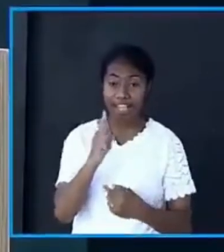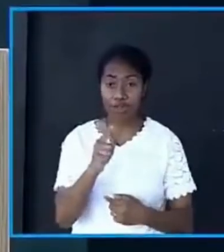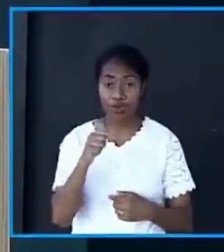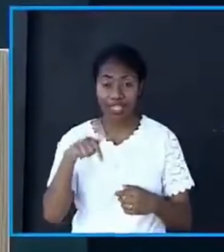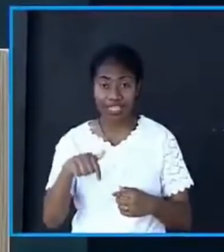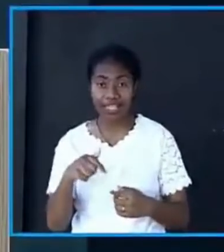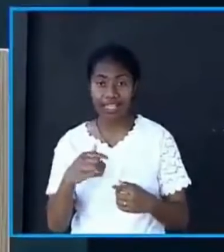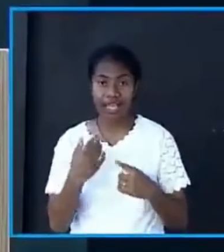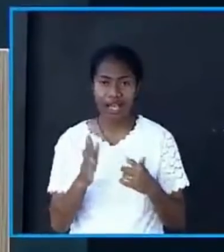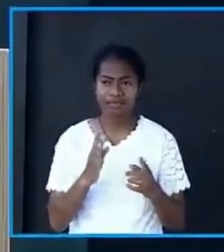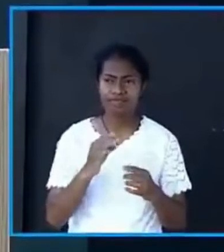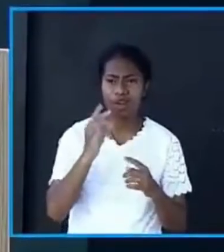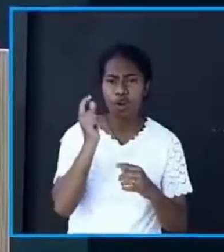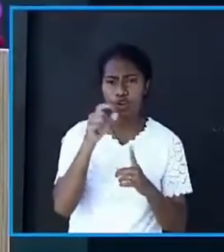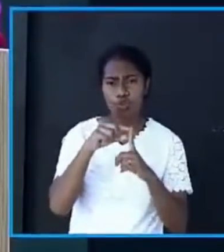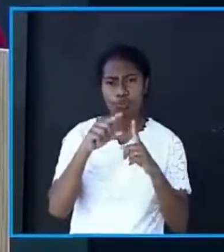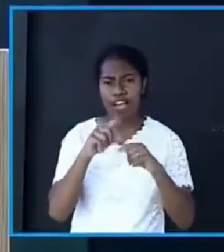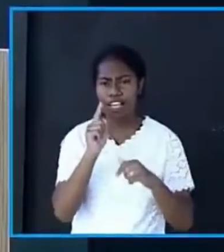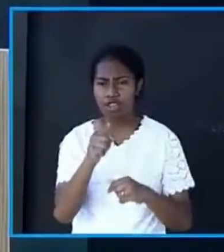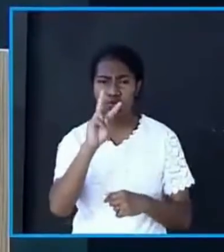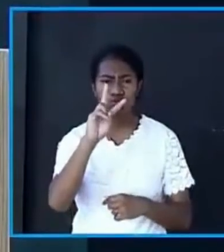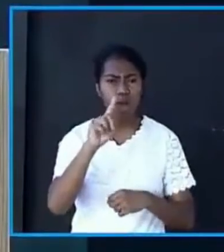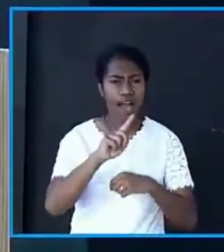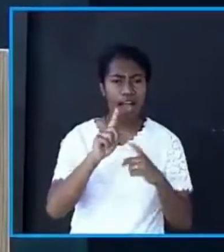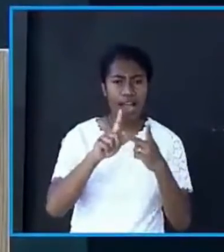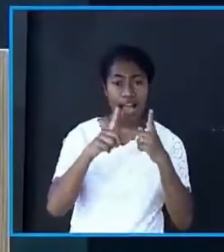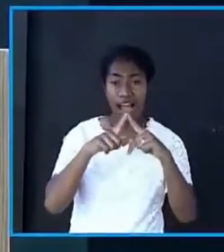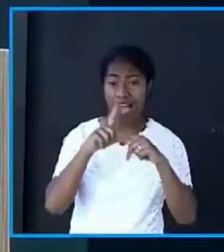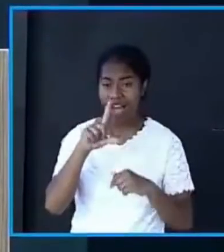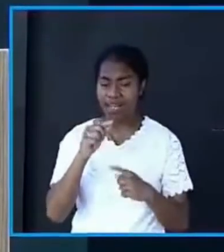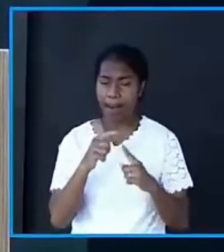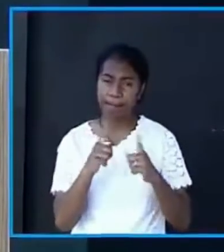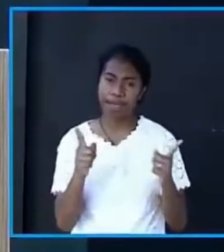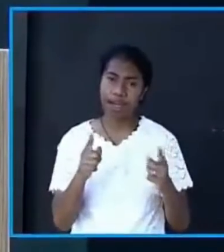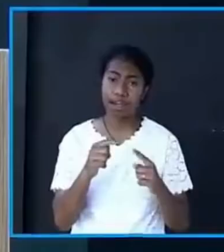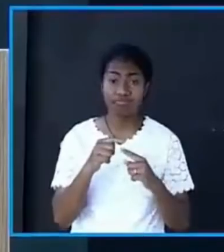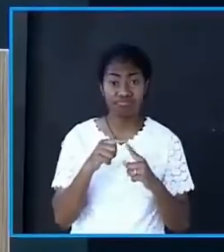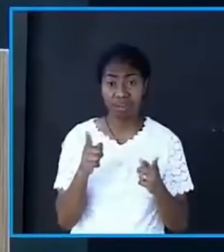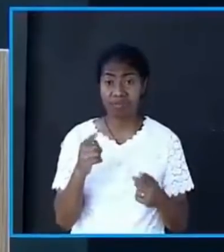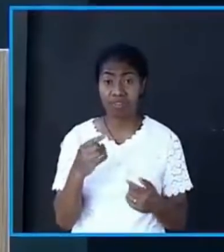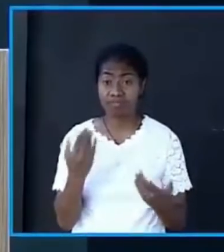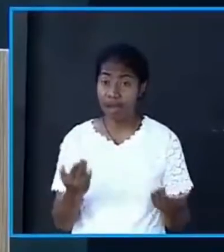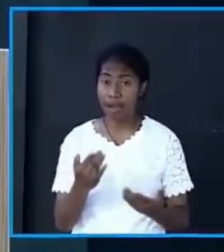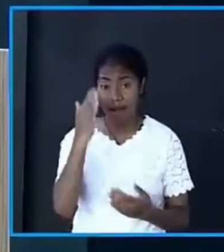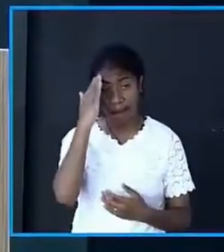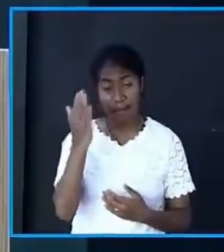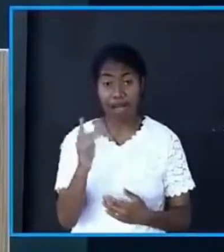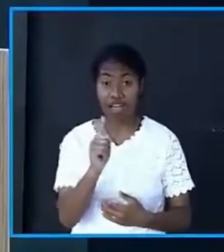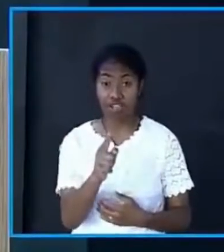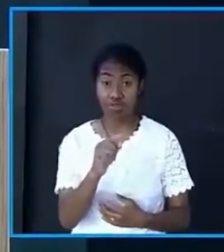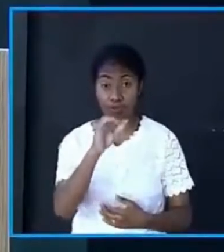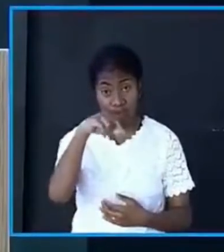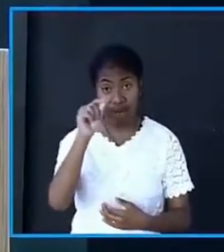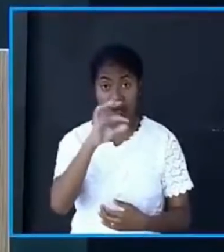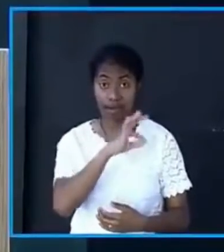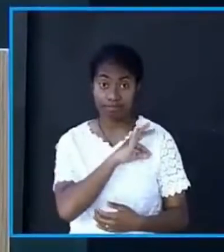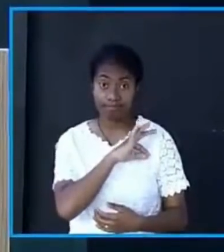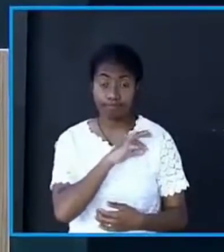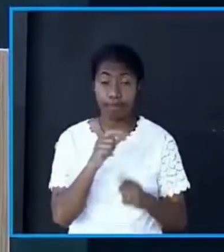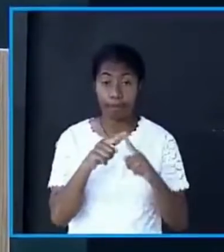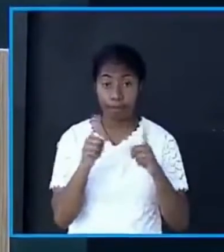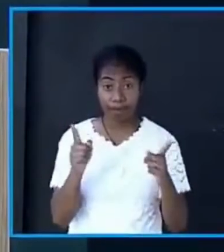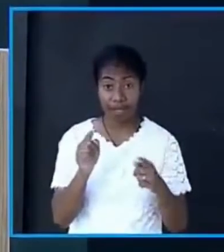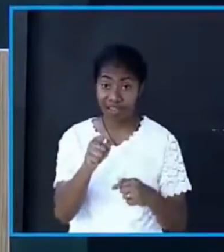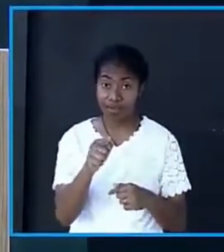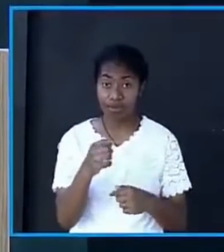dan rupa itu dua hal yang berbeda tapi apakah benar2 itu berbeda kita perlu